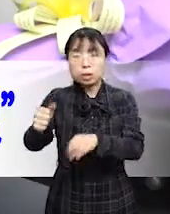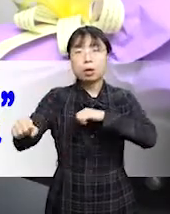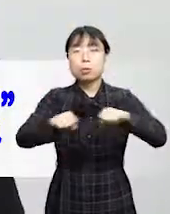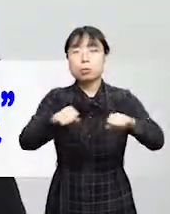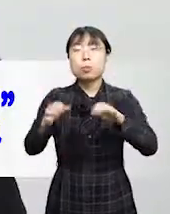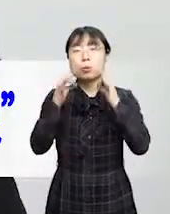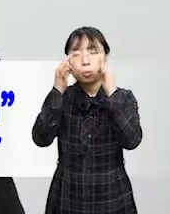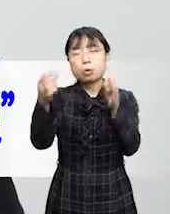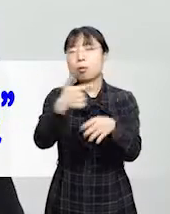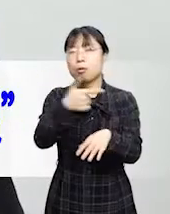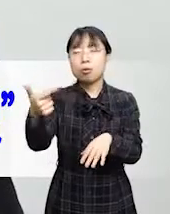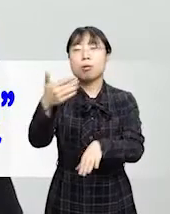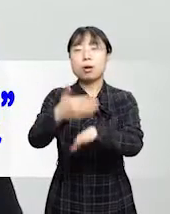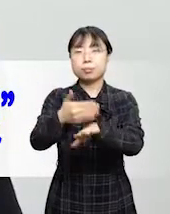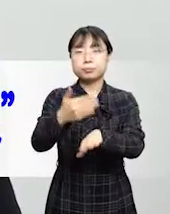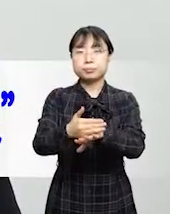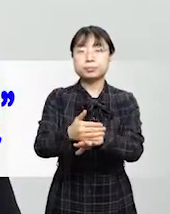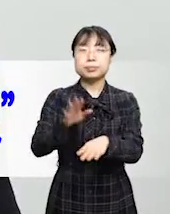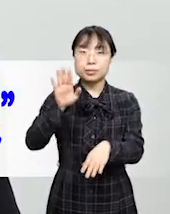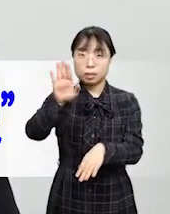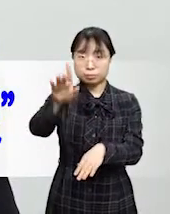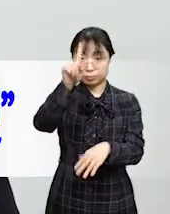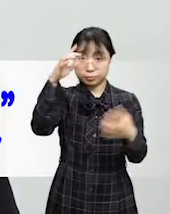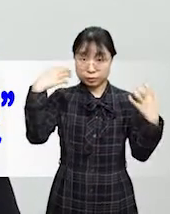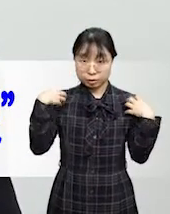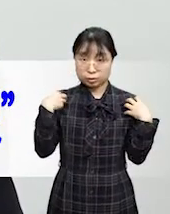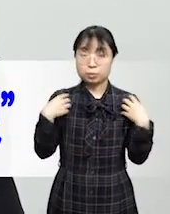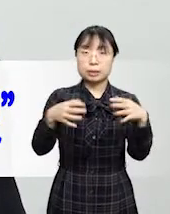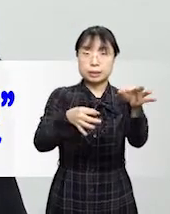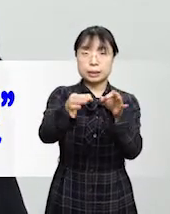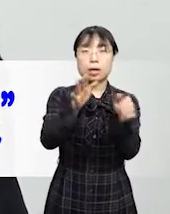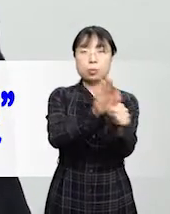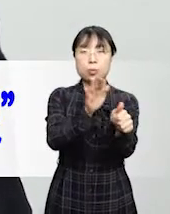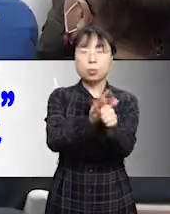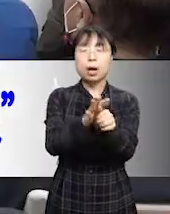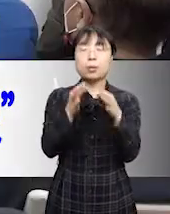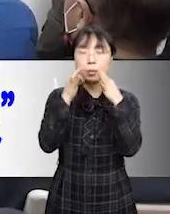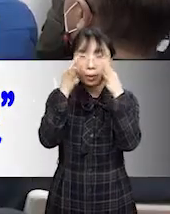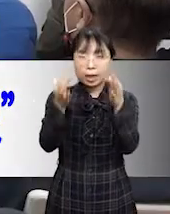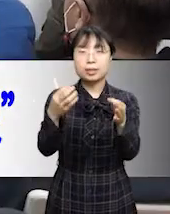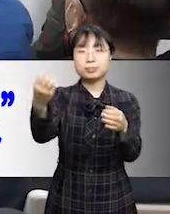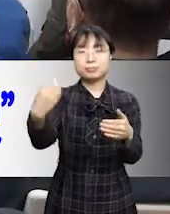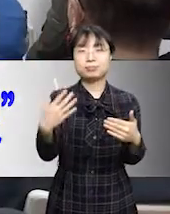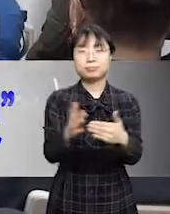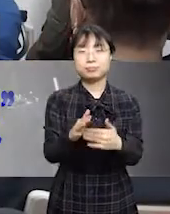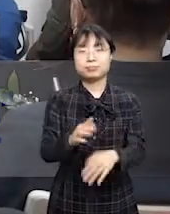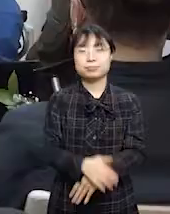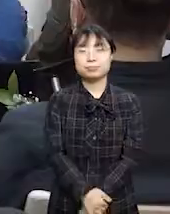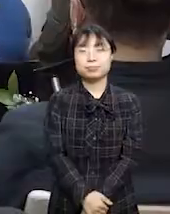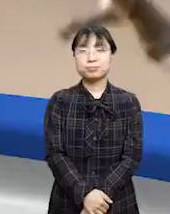시에서도 전통시장 활성화와 지역경제 활력 재고를 위한 지원을 아끼지 않겠다고 말했습니다.